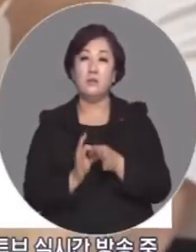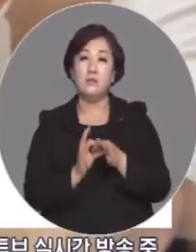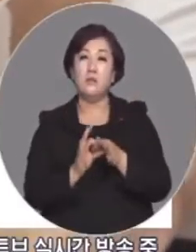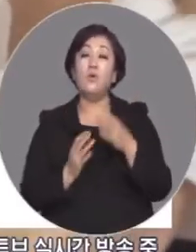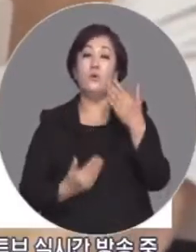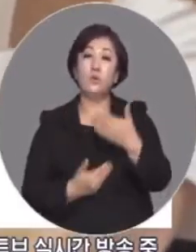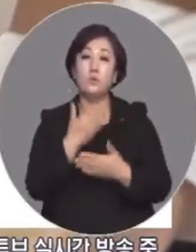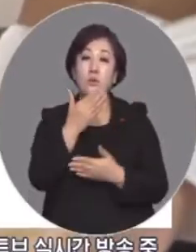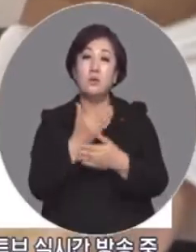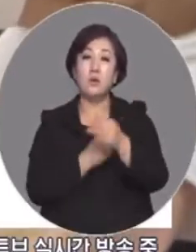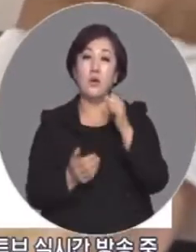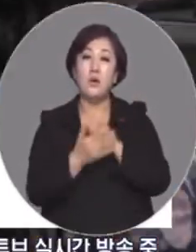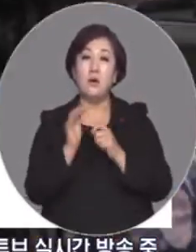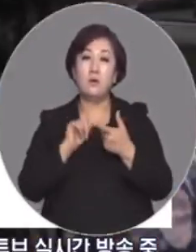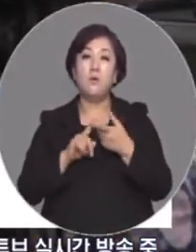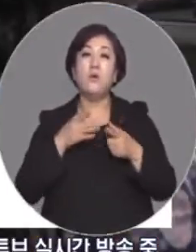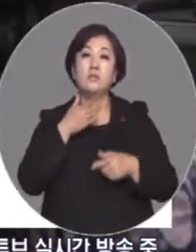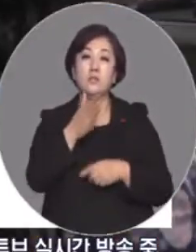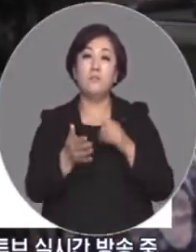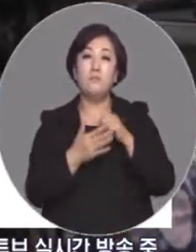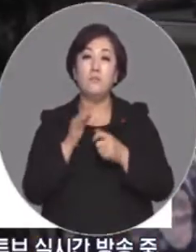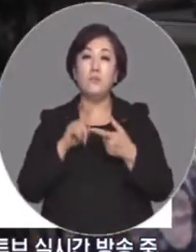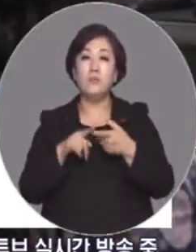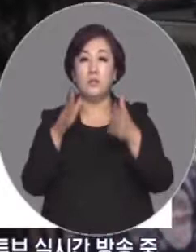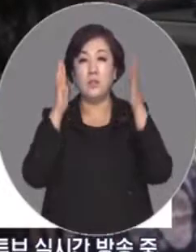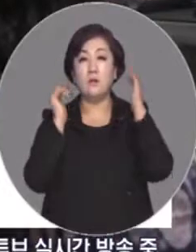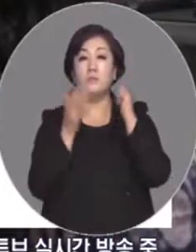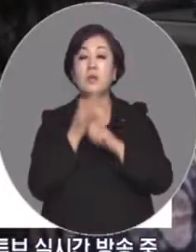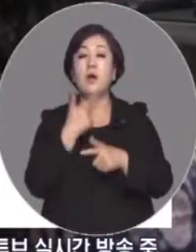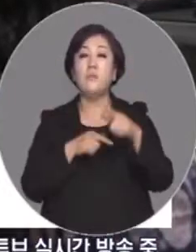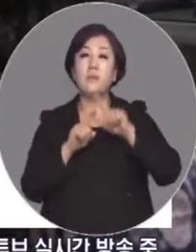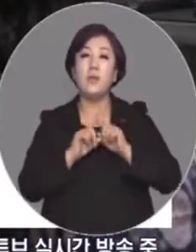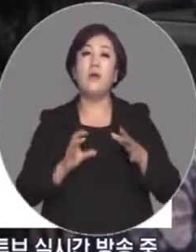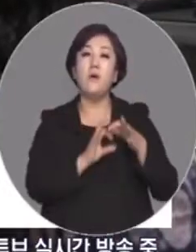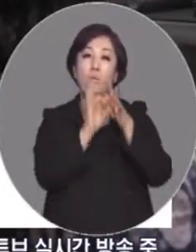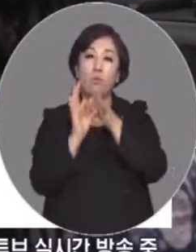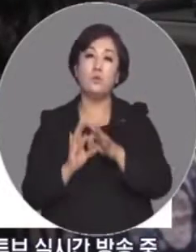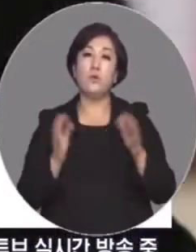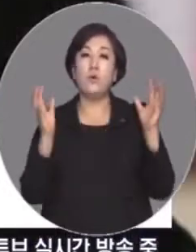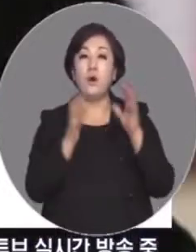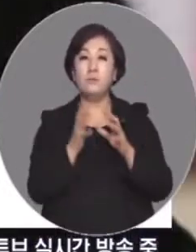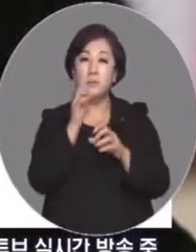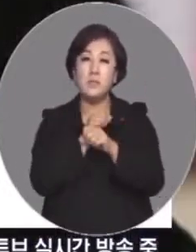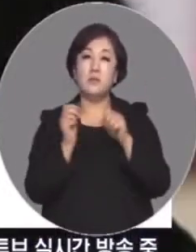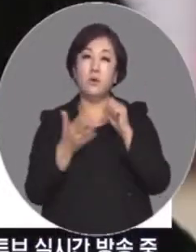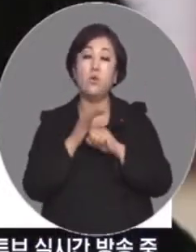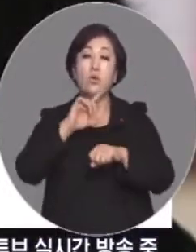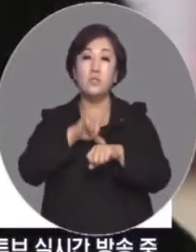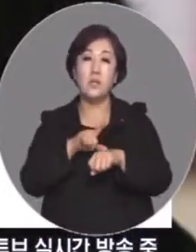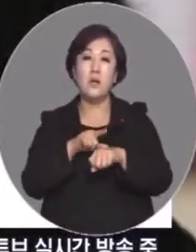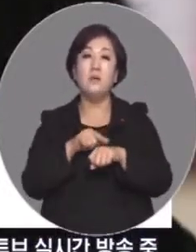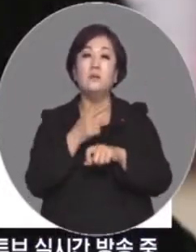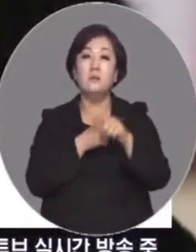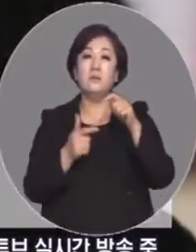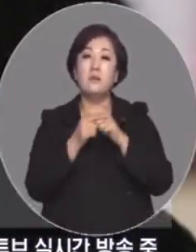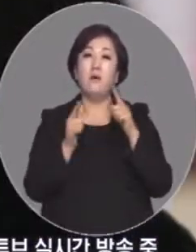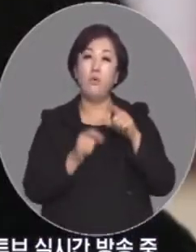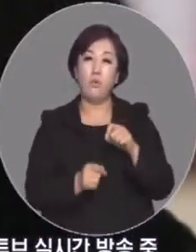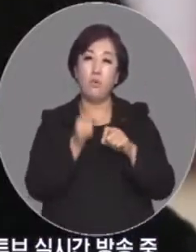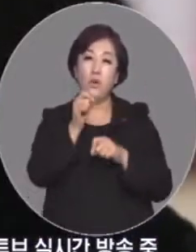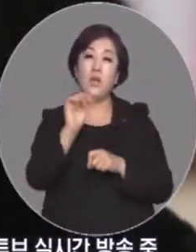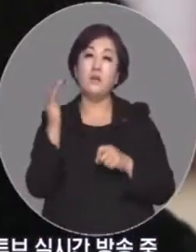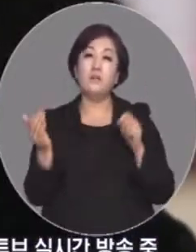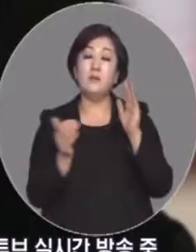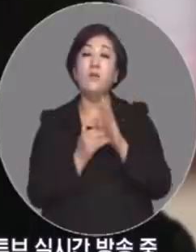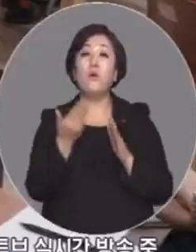이런 거를 학교 간 전문적 학습 공동체라고 합니다. 혼자 하는 것보다 시간도 정말 길게 걸립니다. 그렇죠.